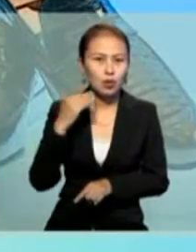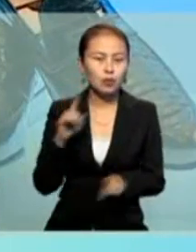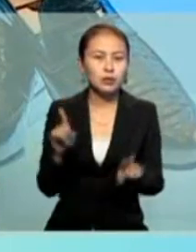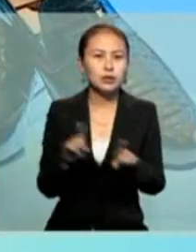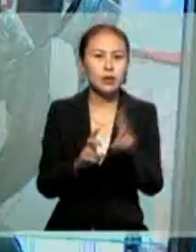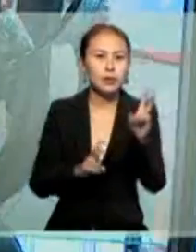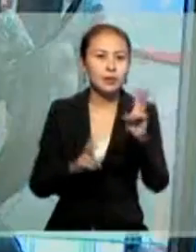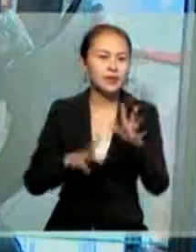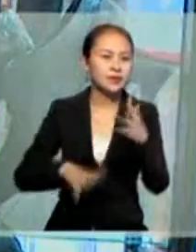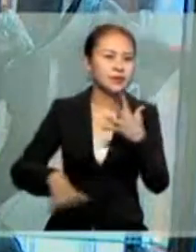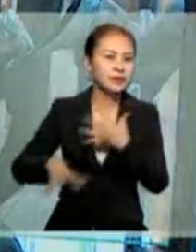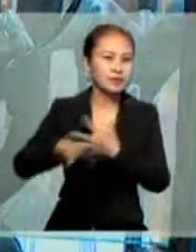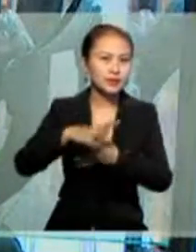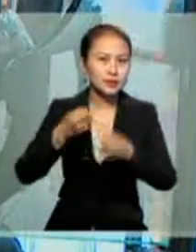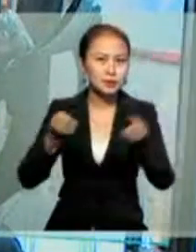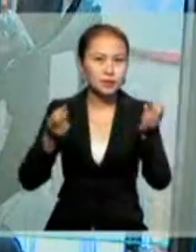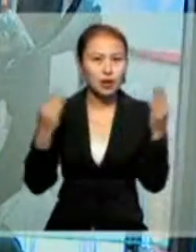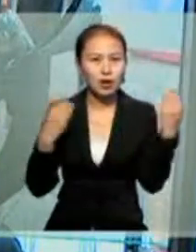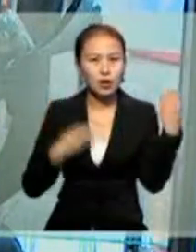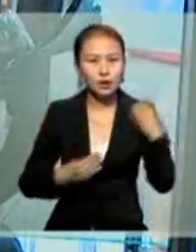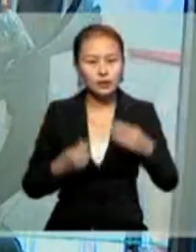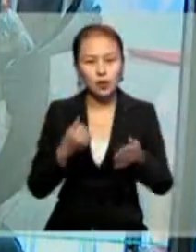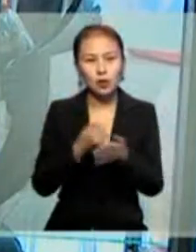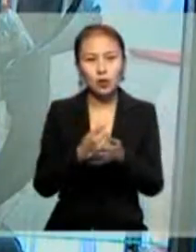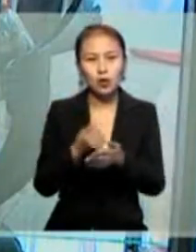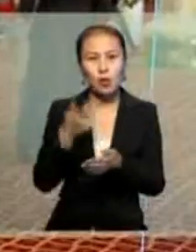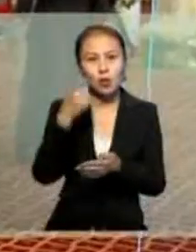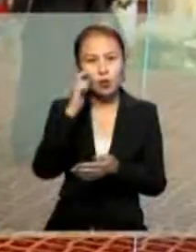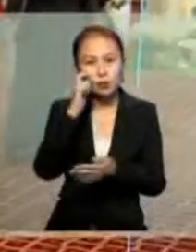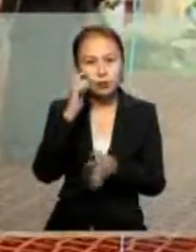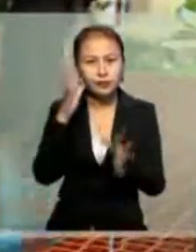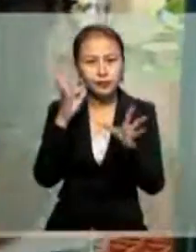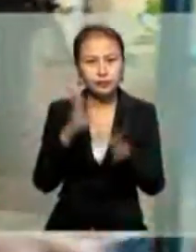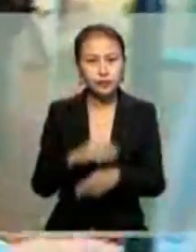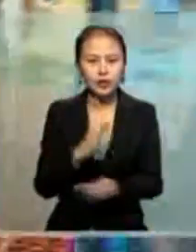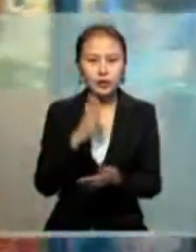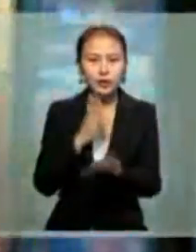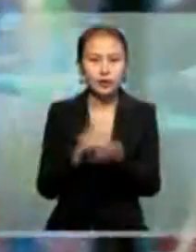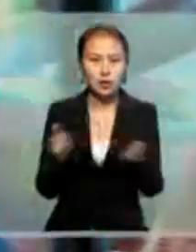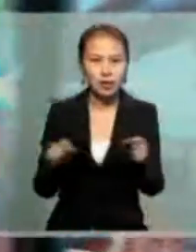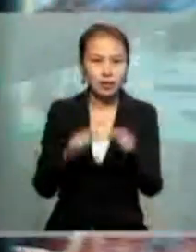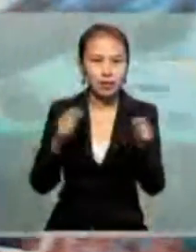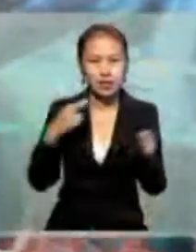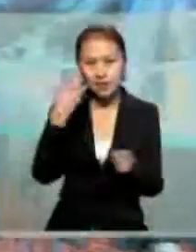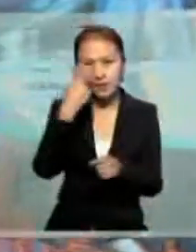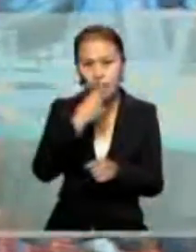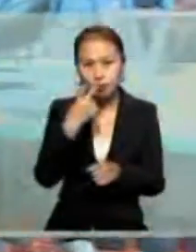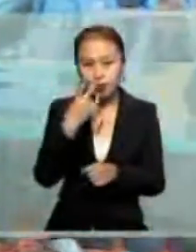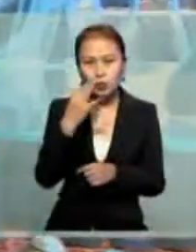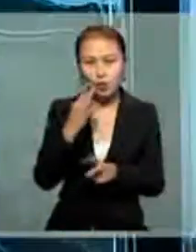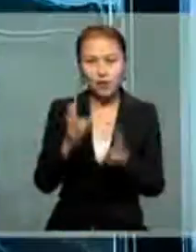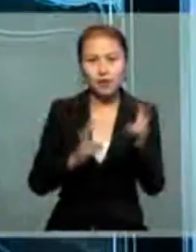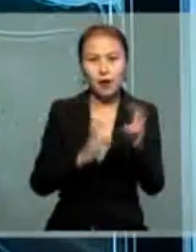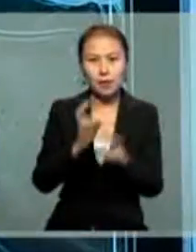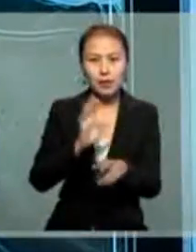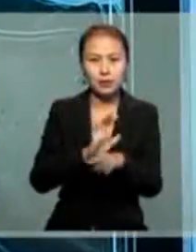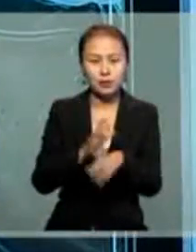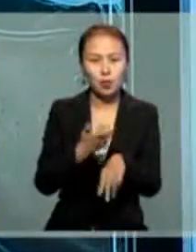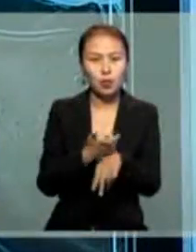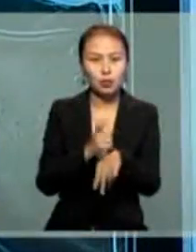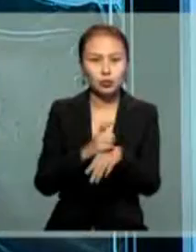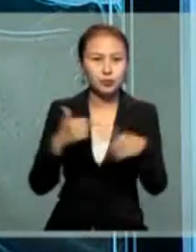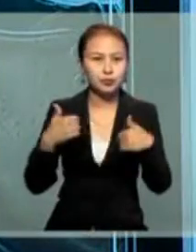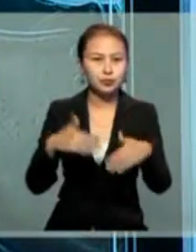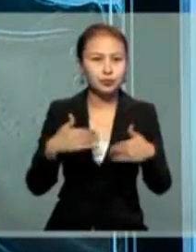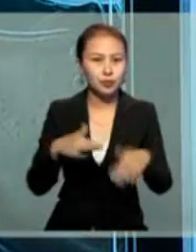Мекеме барлық маусымдарға арналған киім кешек пен аяқ киімдер шығарады. Ашылғанда небәрі 2 жыл болғанымен фабриканың өнімдері өтімді.